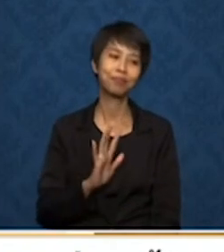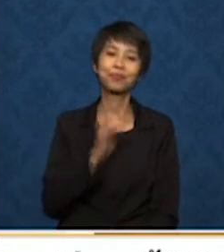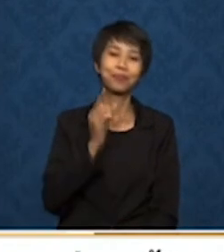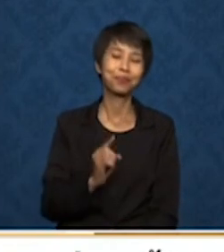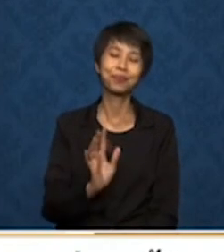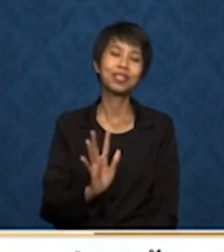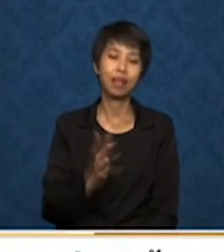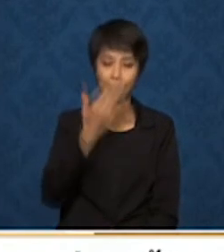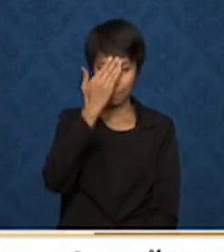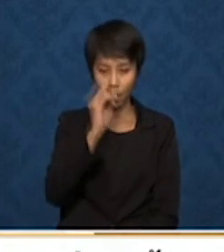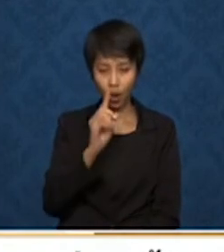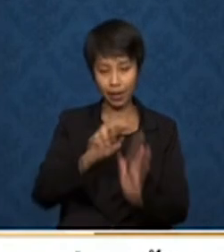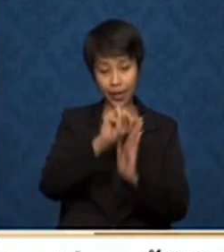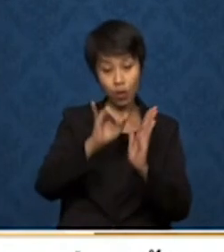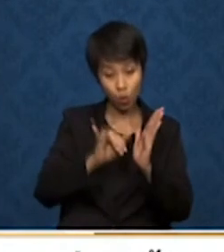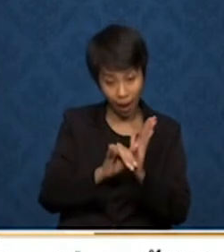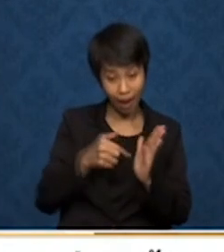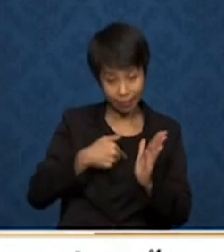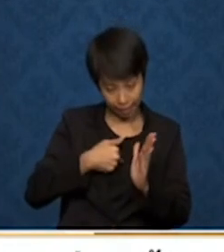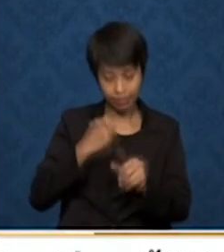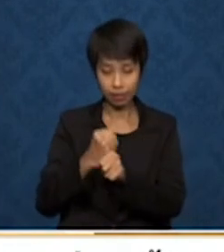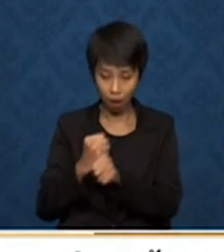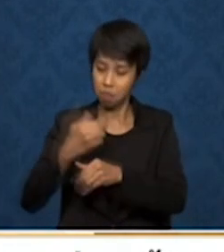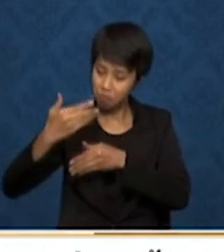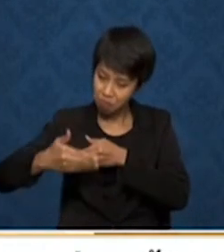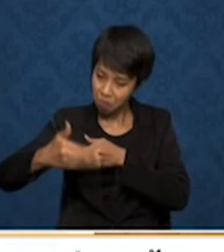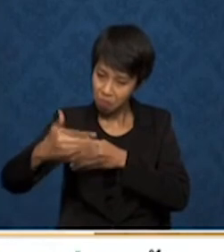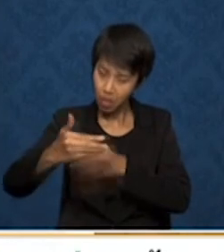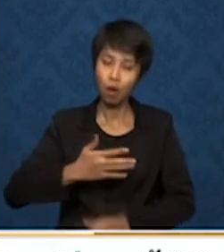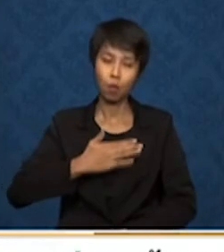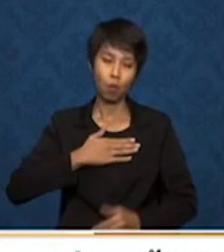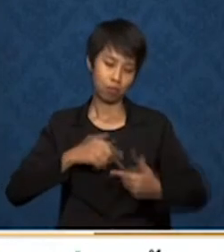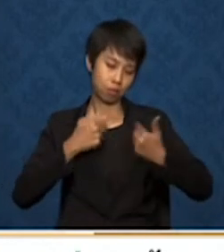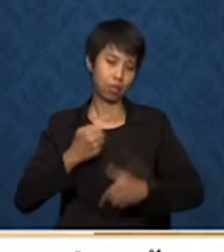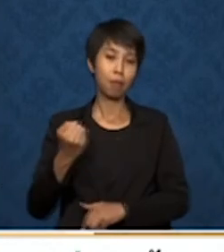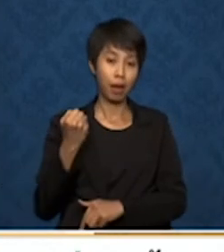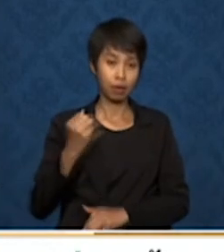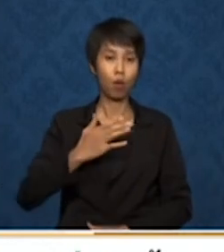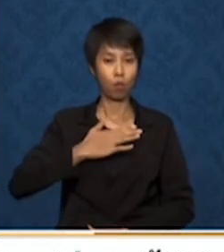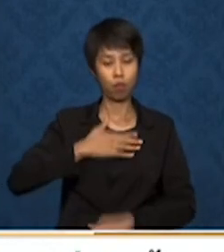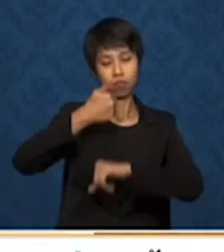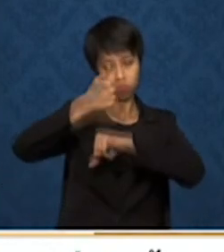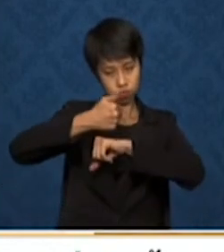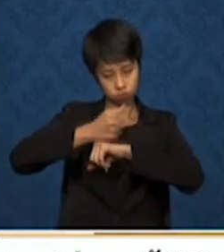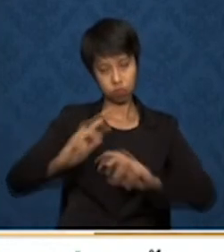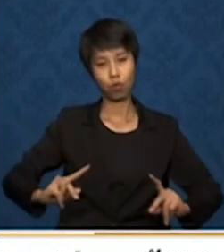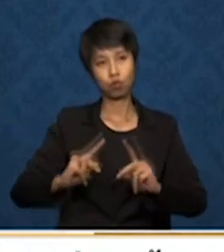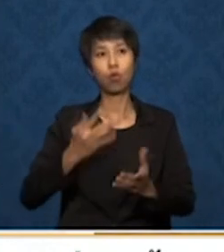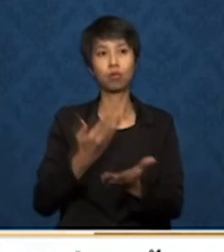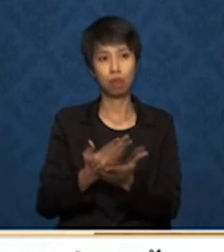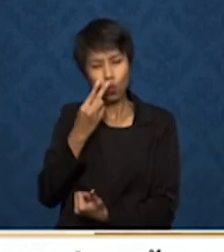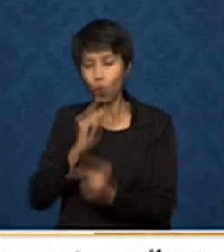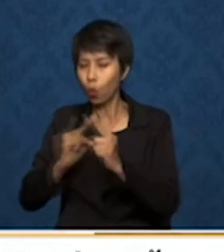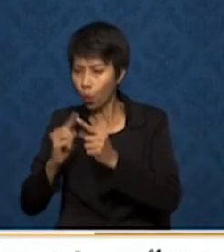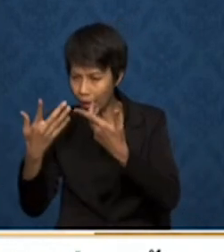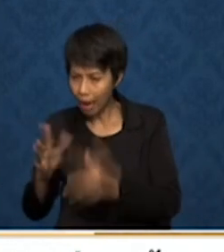ขเคื่อนยาบายต่ๆ ของผมเนี่ยผมบานใจครับ ผมจะเป็นรฐบนตีกลงครั้งที่แ่จ